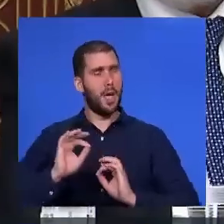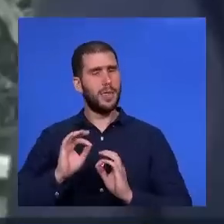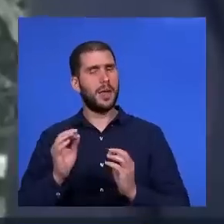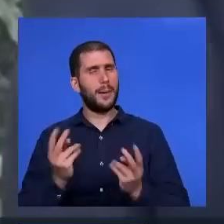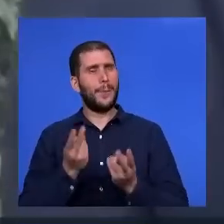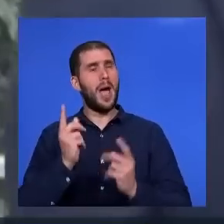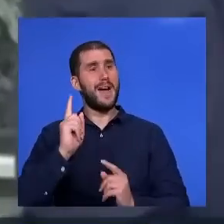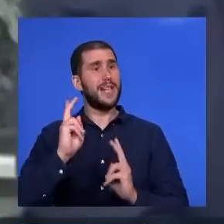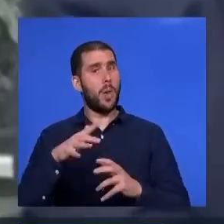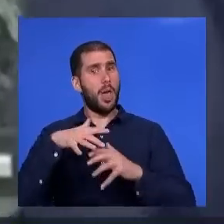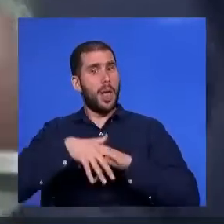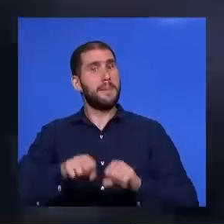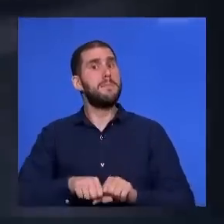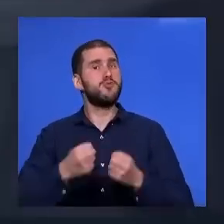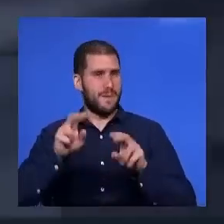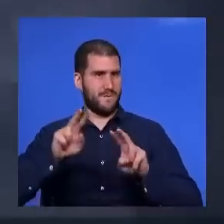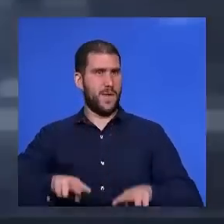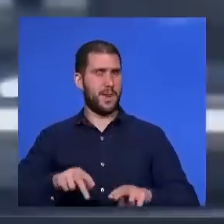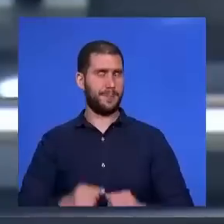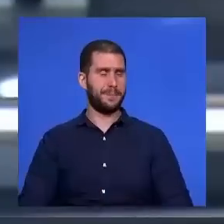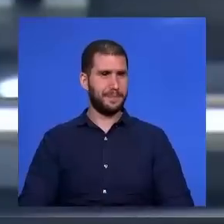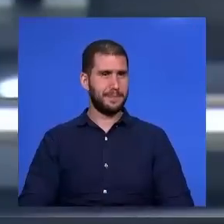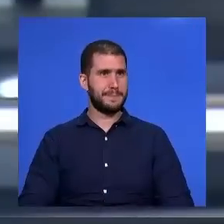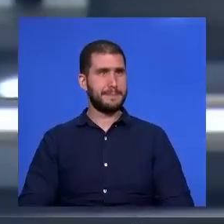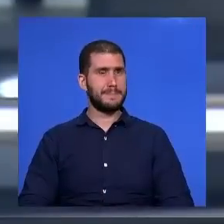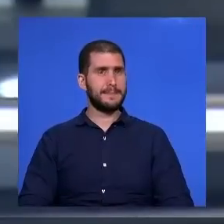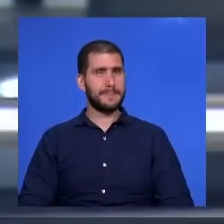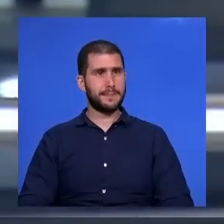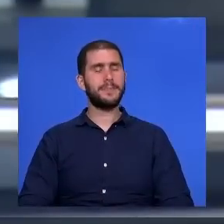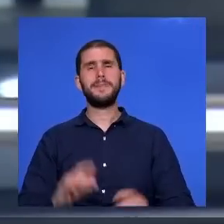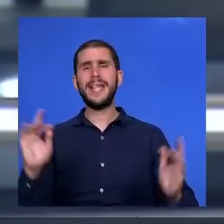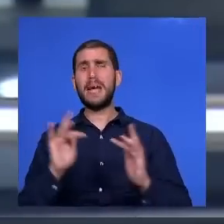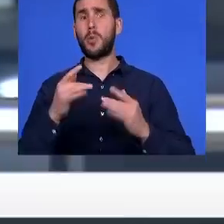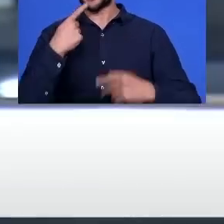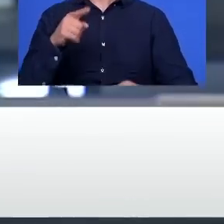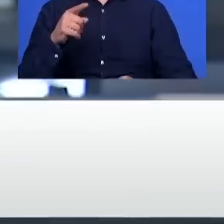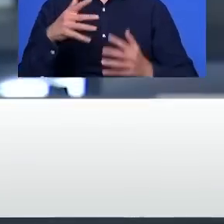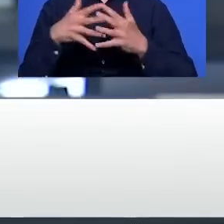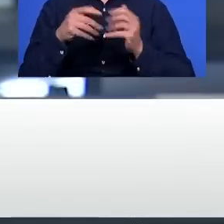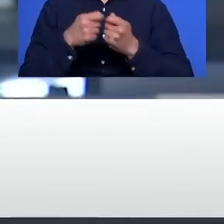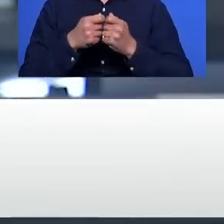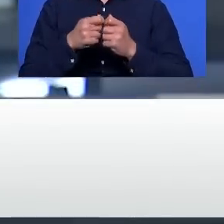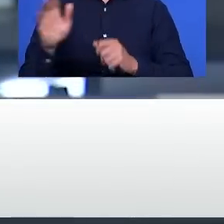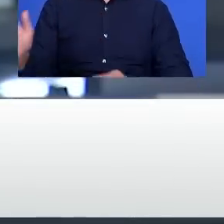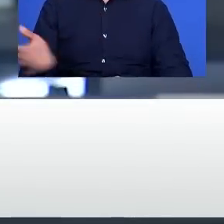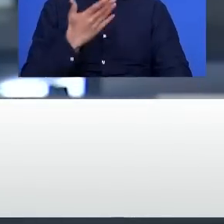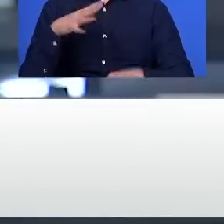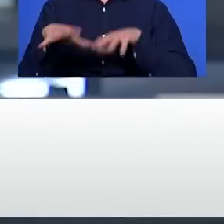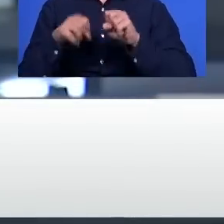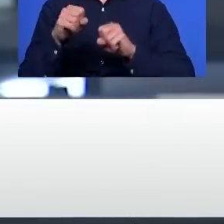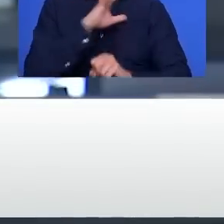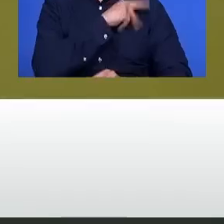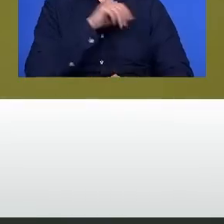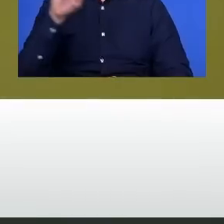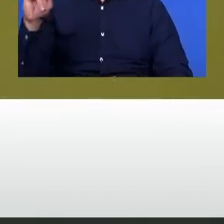עלולה להוביל למשבר קואליציוני. ועוד עימות חריף היום בקואליציה סביב פינוי המאחז הפלסטיני חאן אל אחמר.